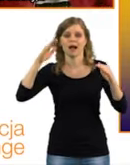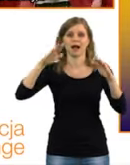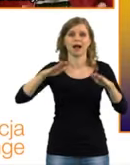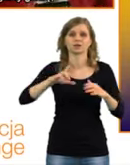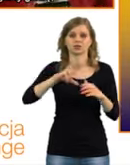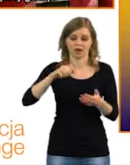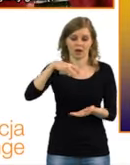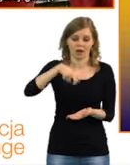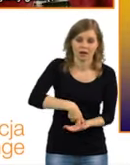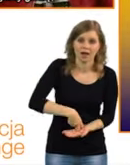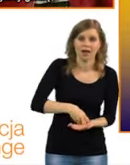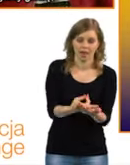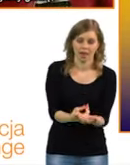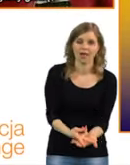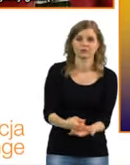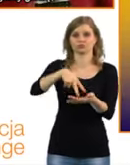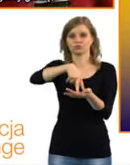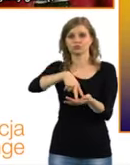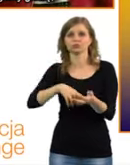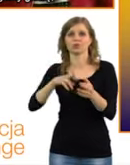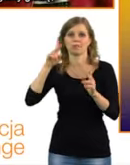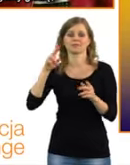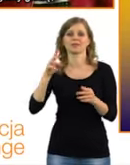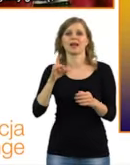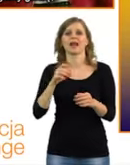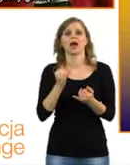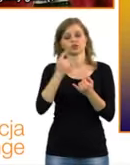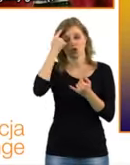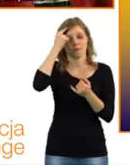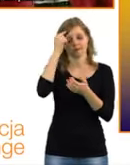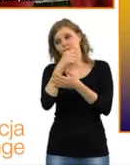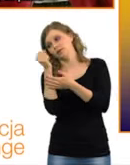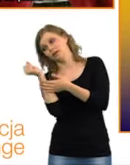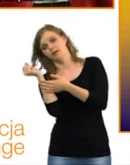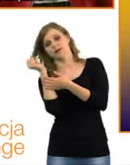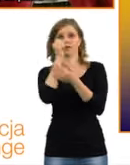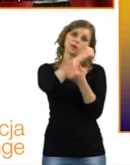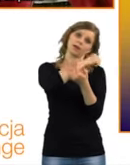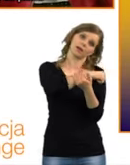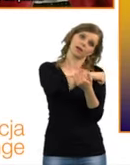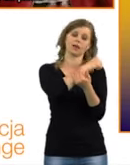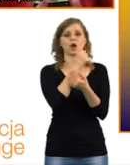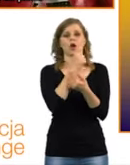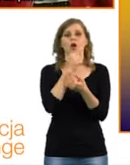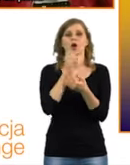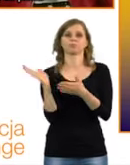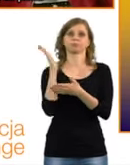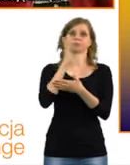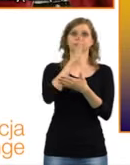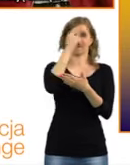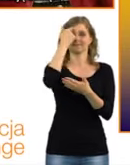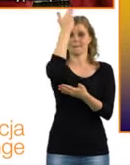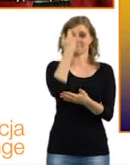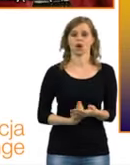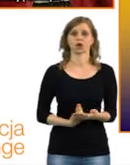sposób, że stoimy, że jest przyciąganie ziemskie, to, że jeżeli przechylimy głowę, czy przechylimy się na boki, to wracamy do